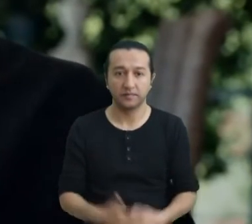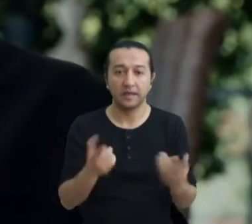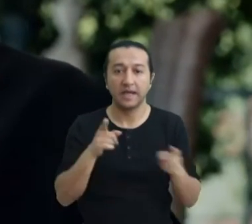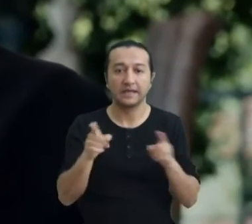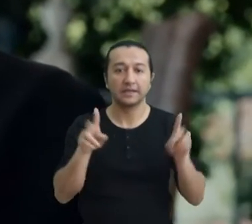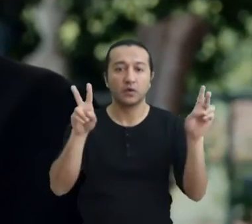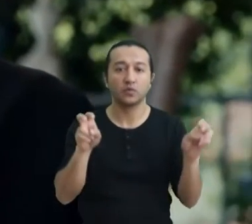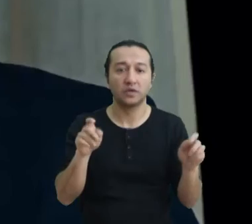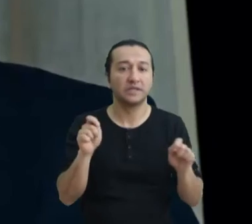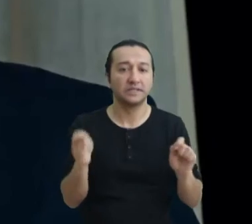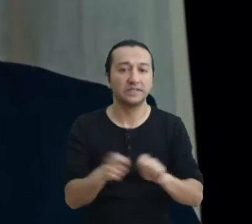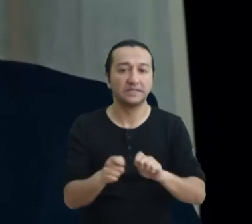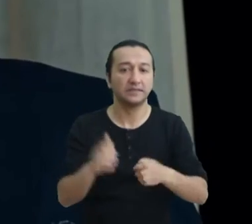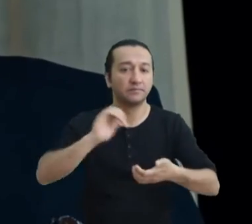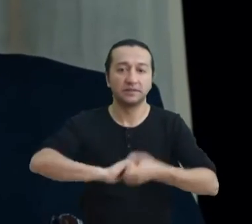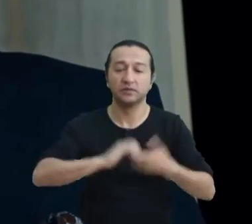Hangi konuda işbirliği yapacağız?